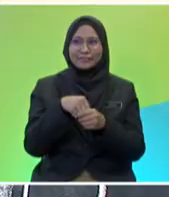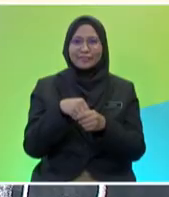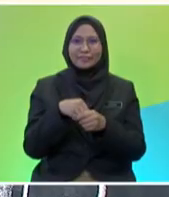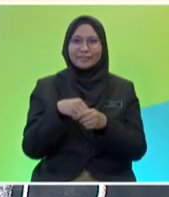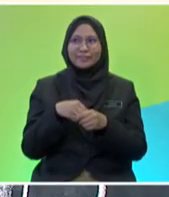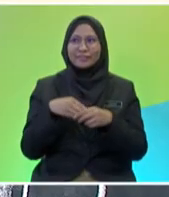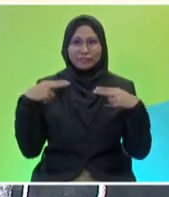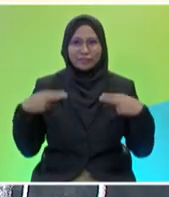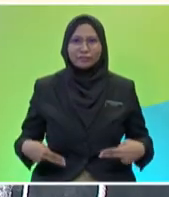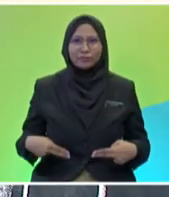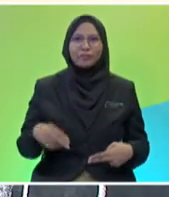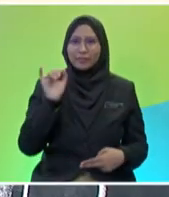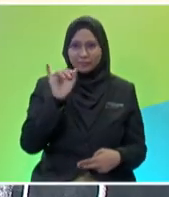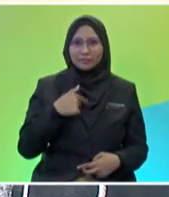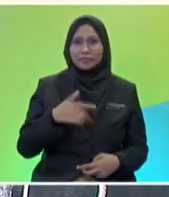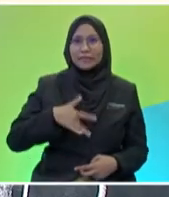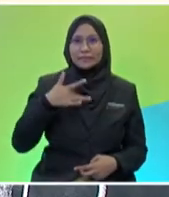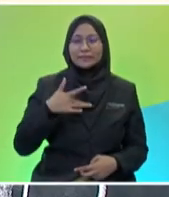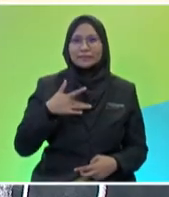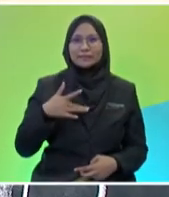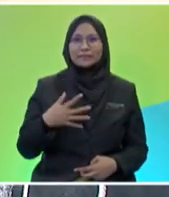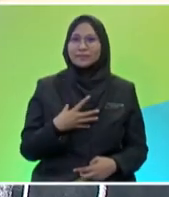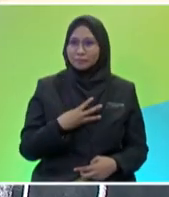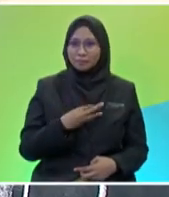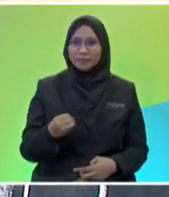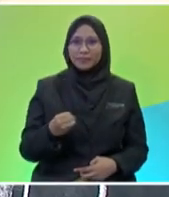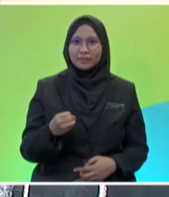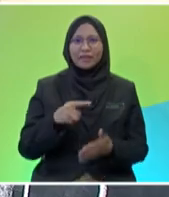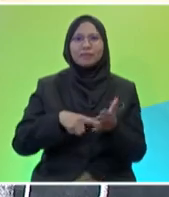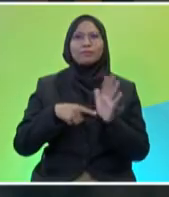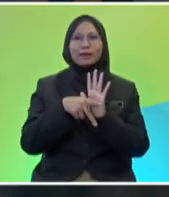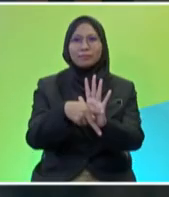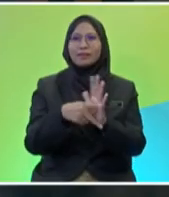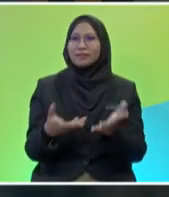macam ada minat sempat tertari-tanya apa juga yang dipamerkan